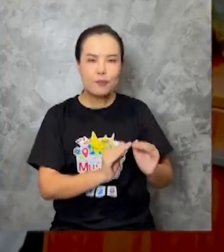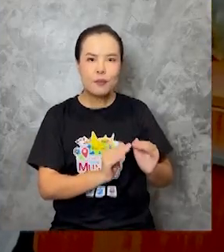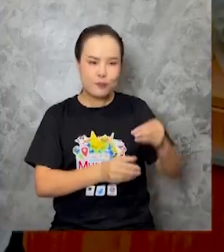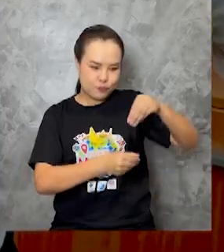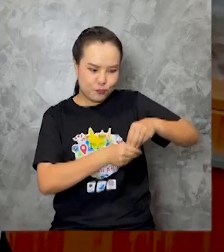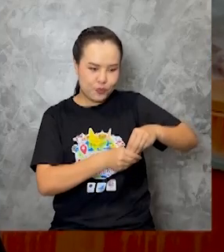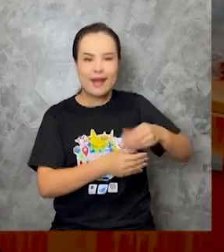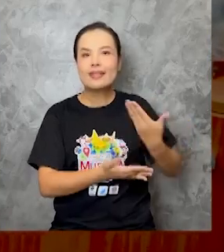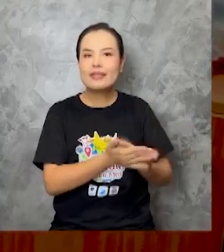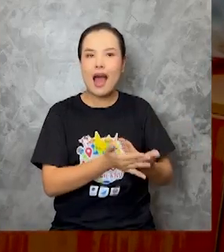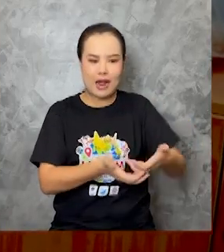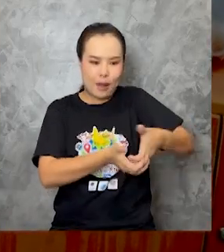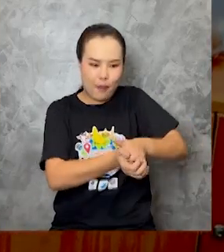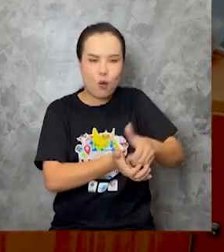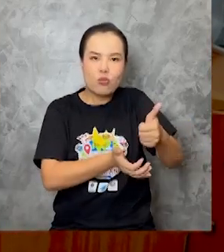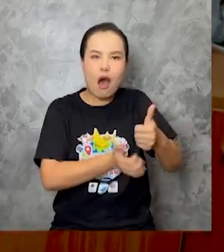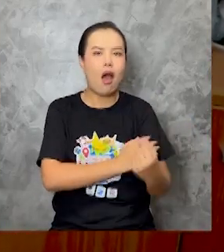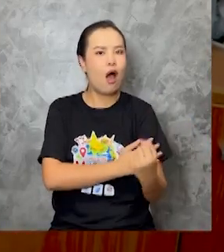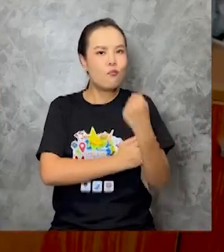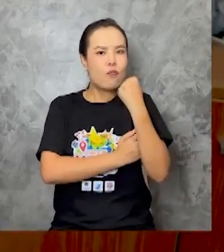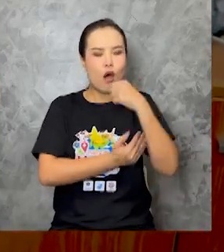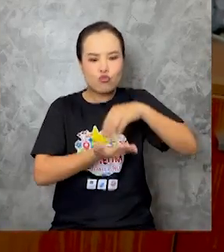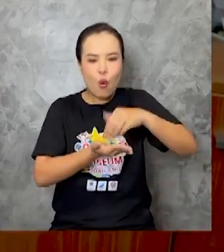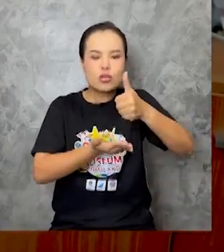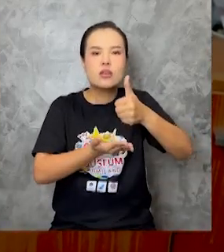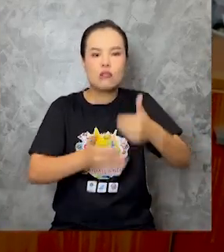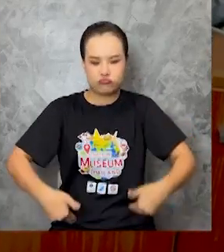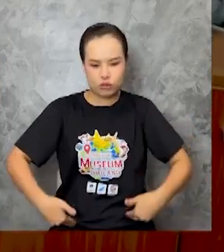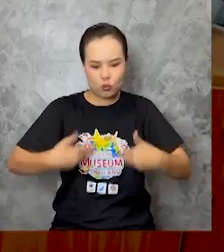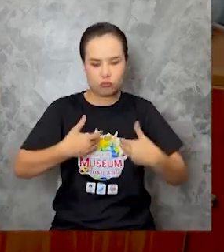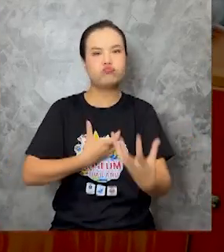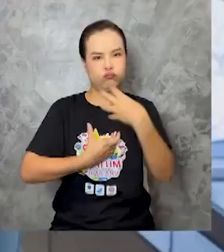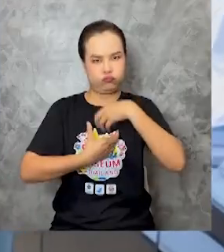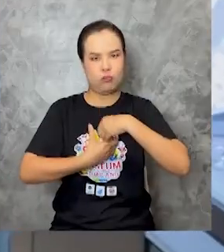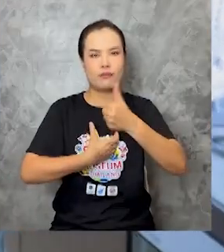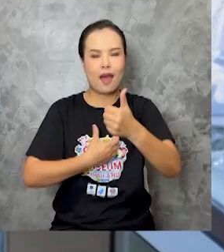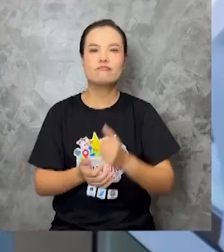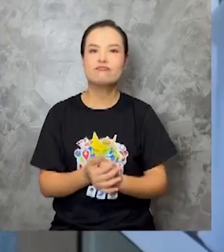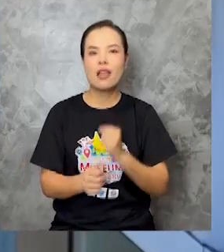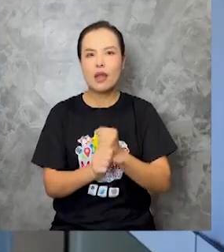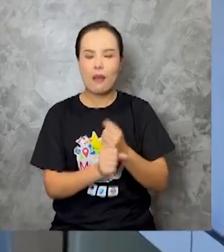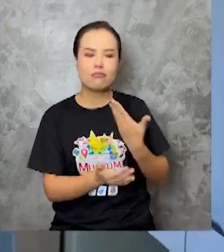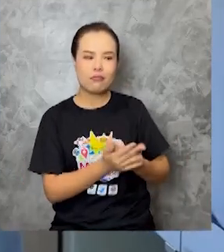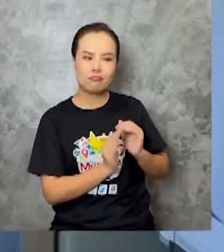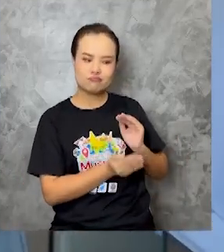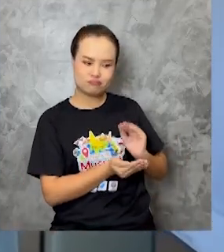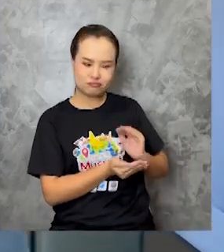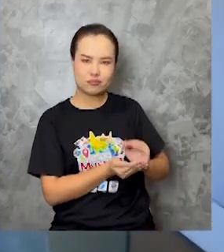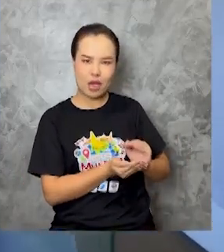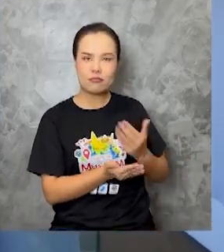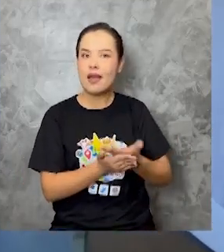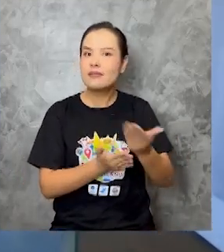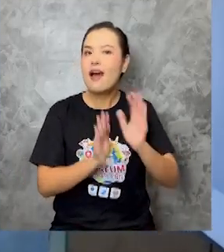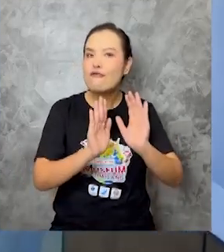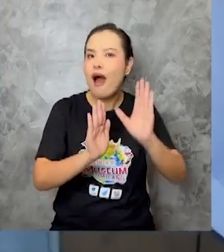ตังค์ได้เพราะบางคนก็เชื่อว่าเอาไปเสริมบารมีเสริมโชคลาภ เดี๋ยวเราทำงานเก็บตังค์เน า ะ มีใครอยาก